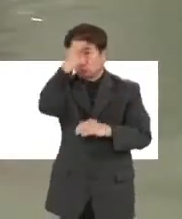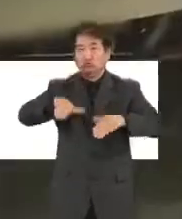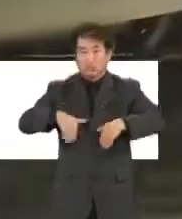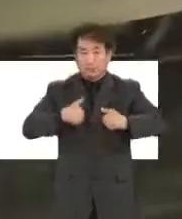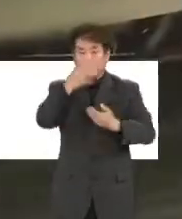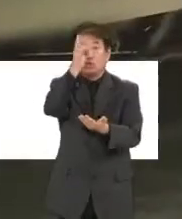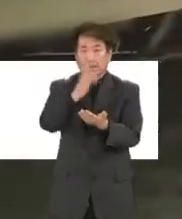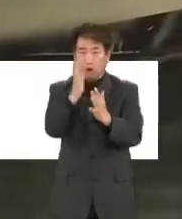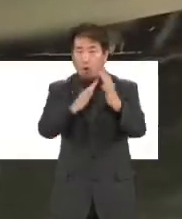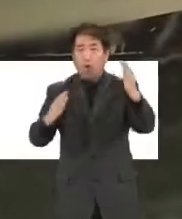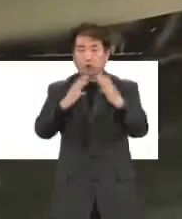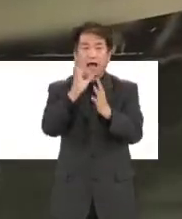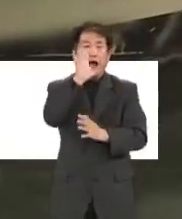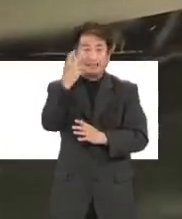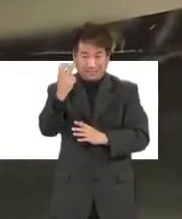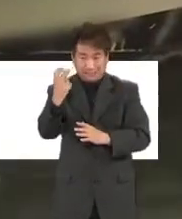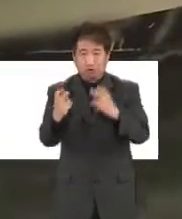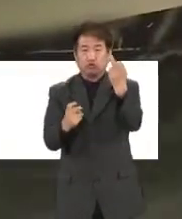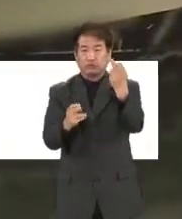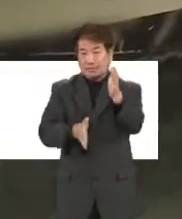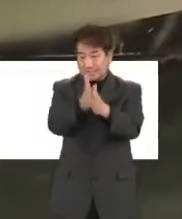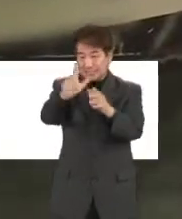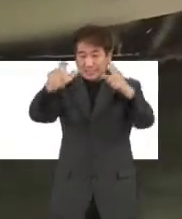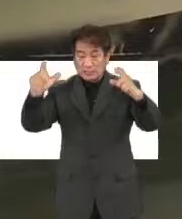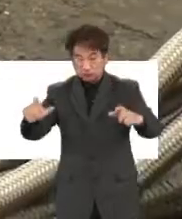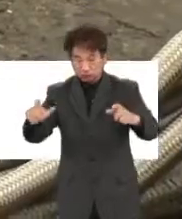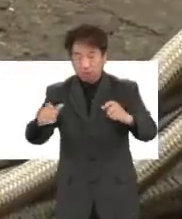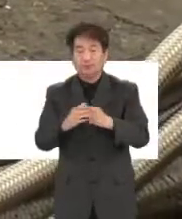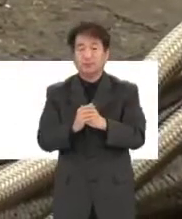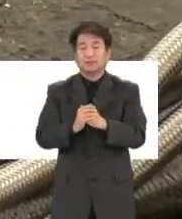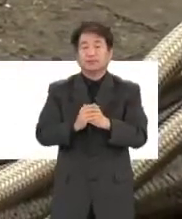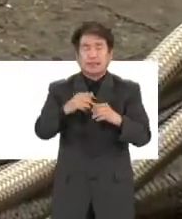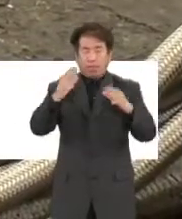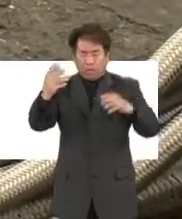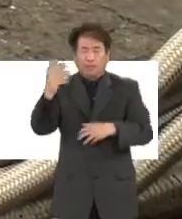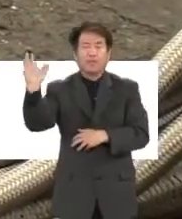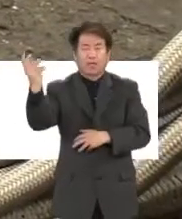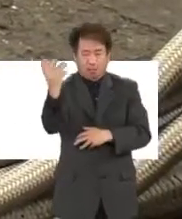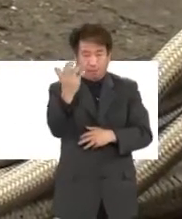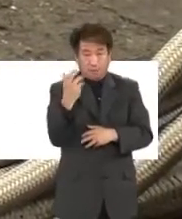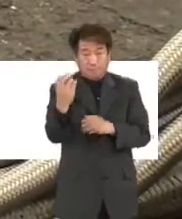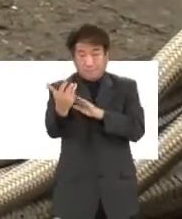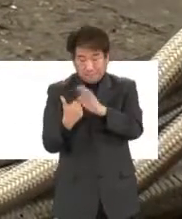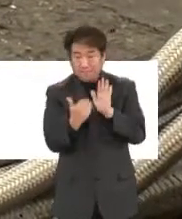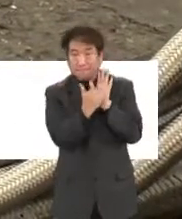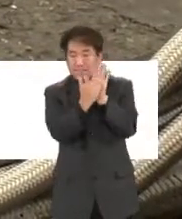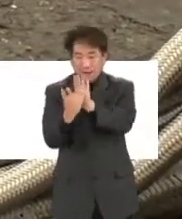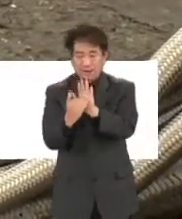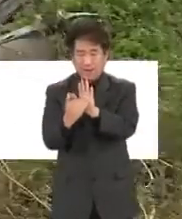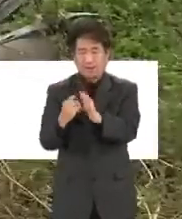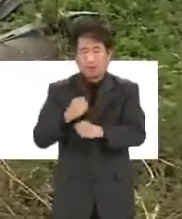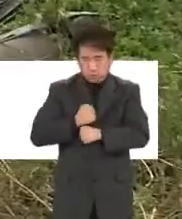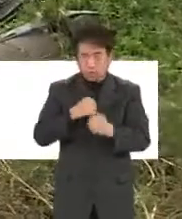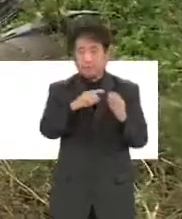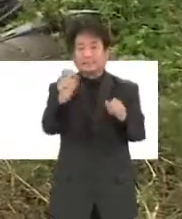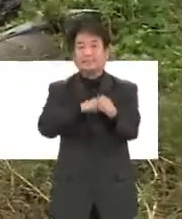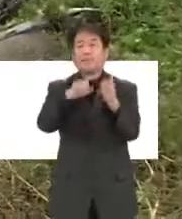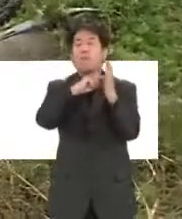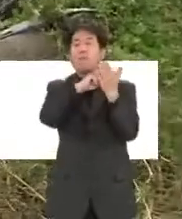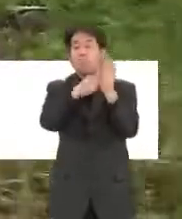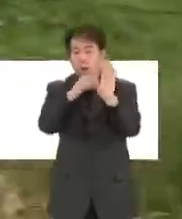천안과 공주 아산 등 12개 시군 n 태풍 예비 특보가 내려진 가운데 우리 지역은 내일 아침까지 최대 100 에서